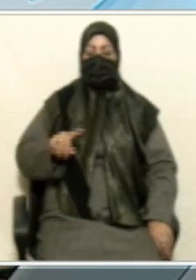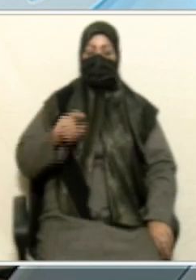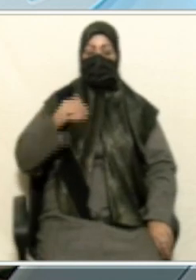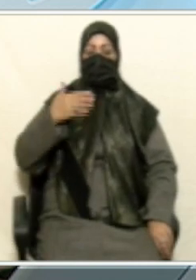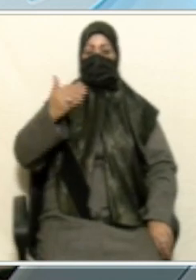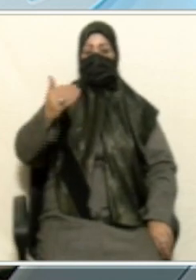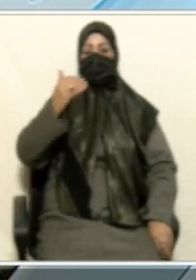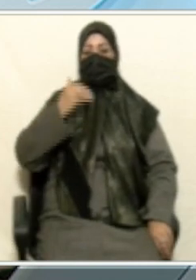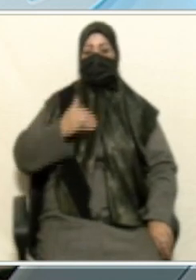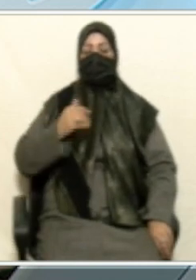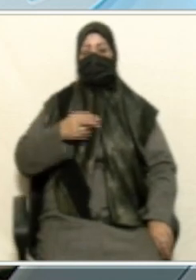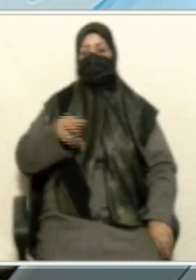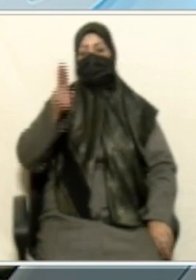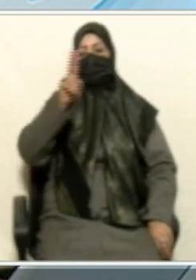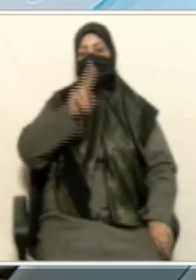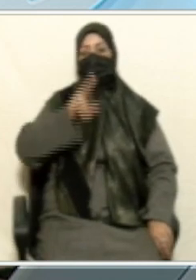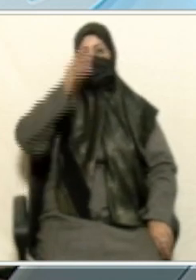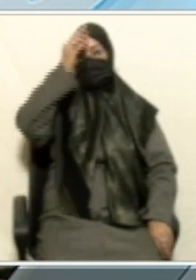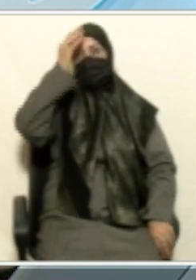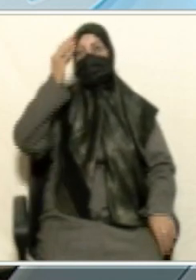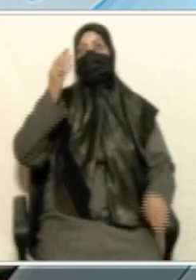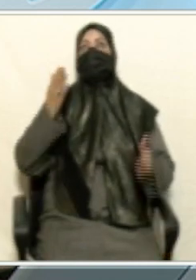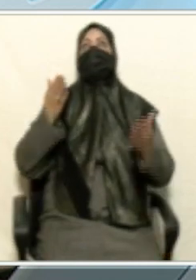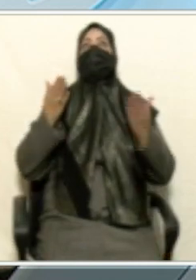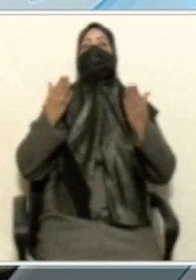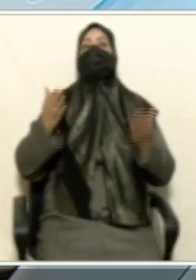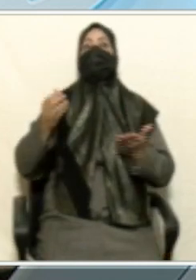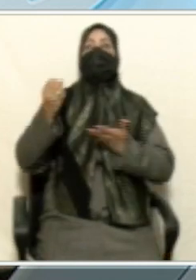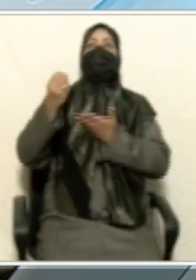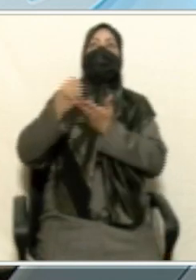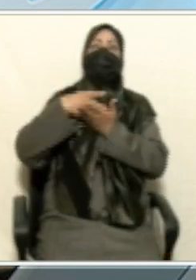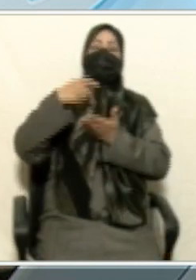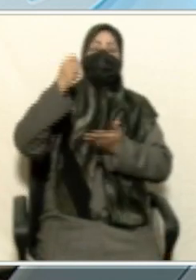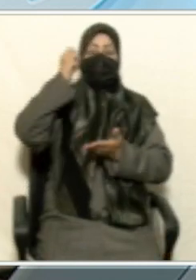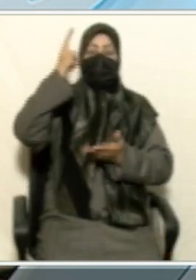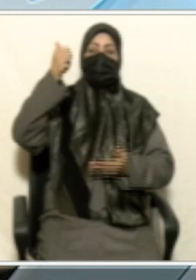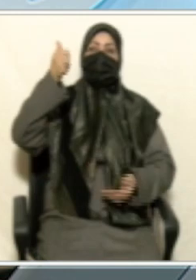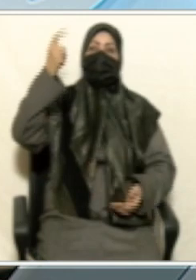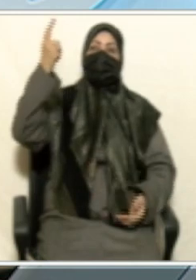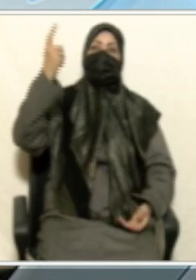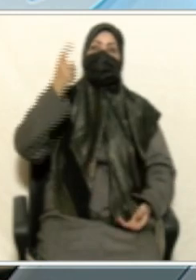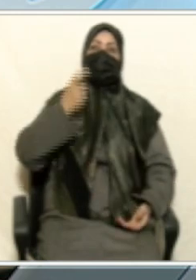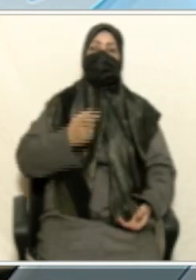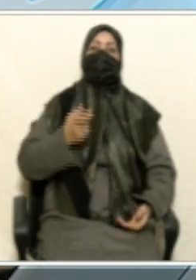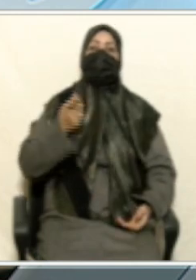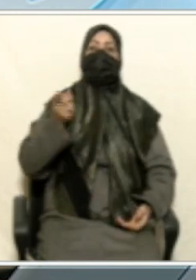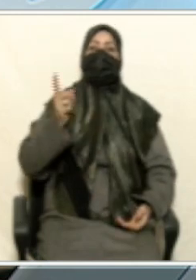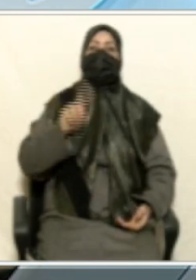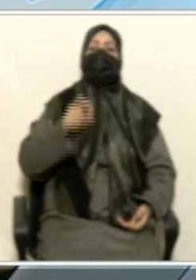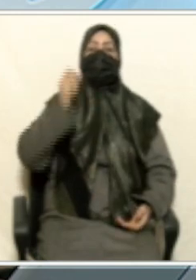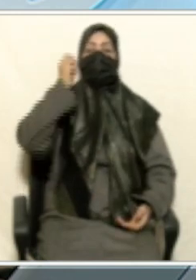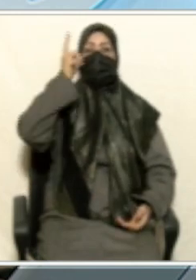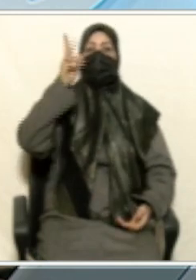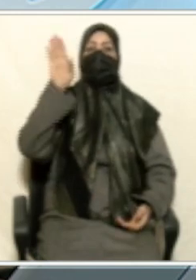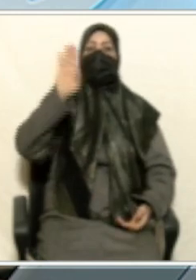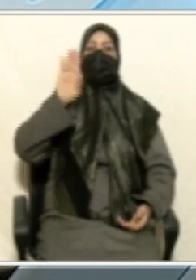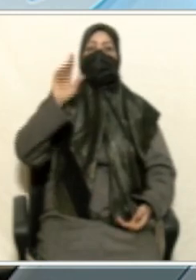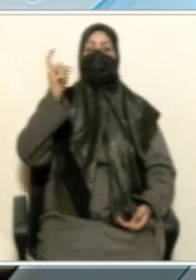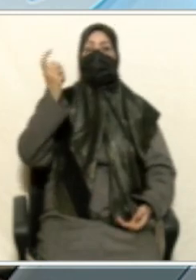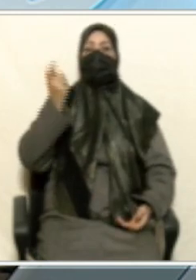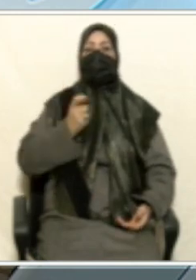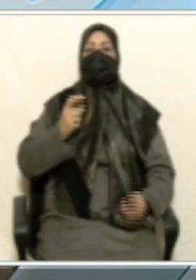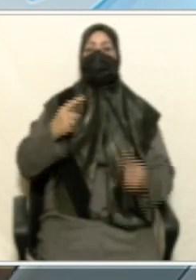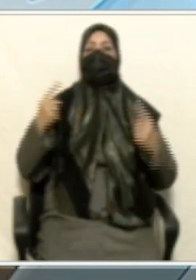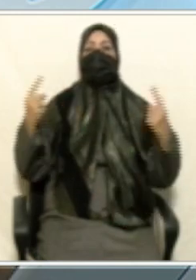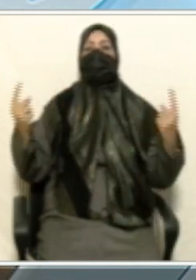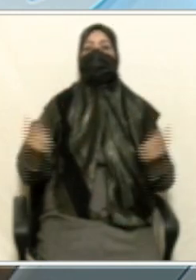أن يعلمنا كما علم إبراهيم، وأن يفهمنا كما فهم سليمان، ولا حول ولا قوة إلا بالله، اللهم لا سهل